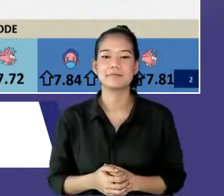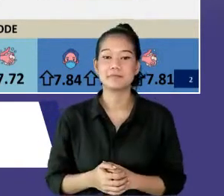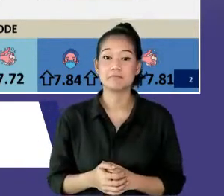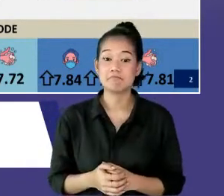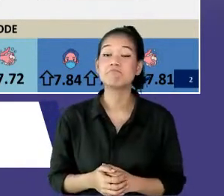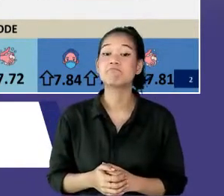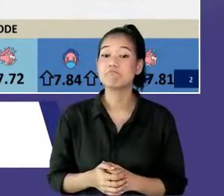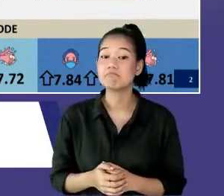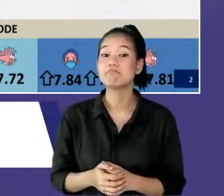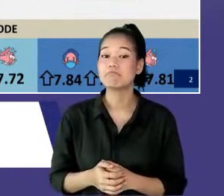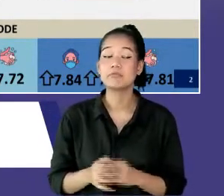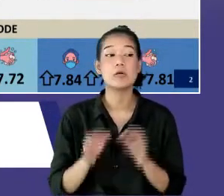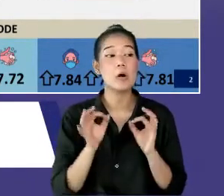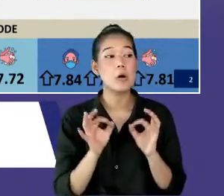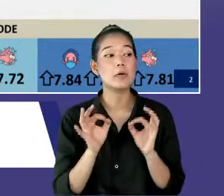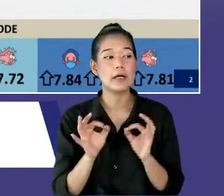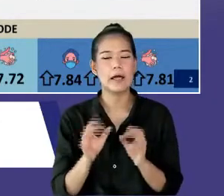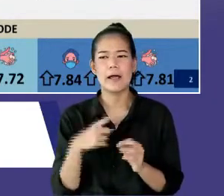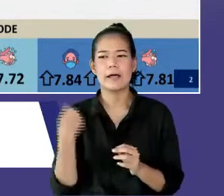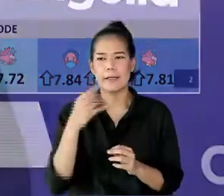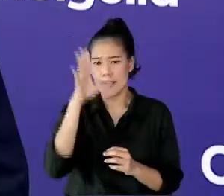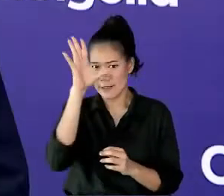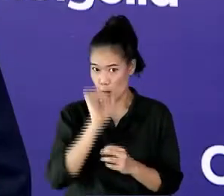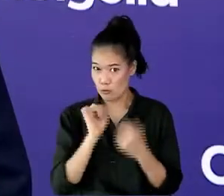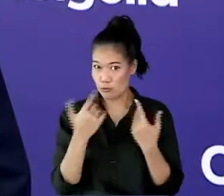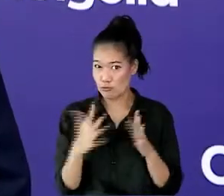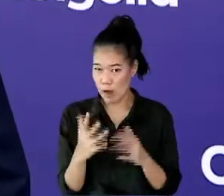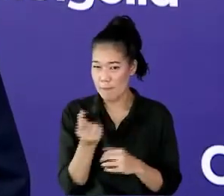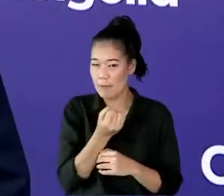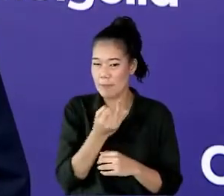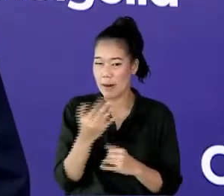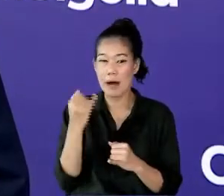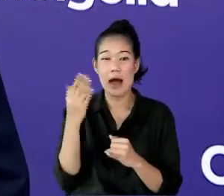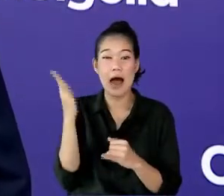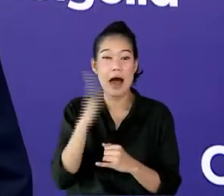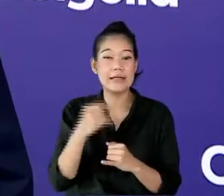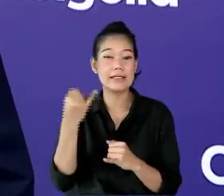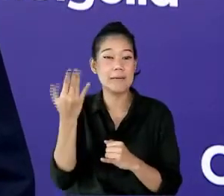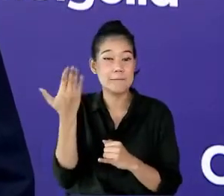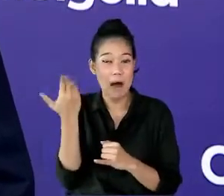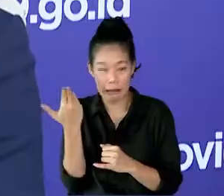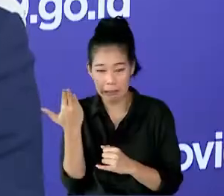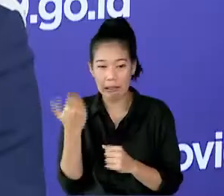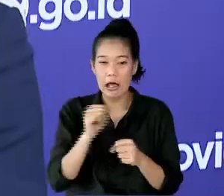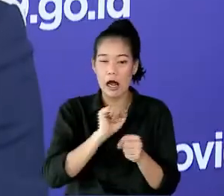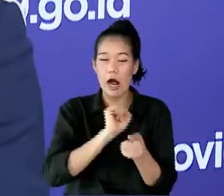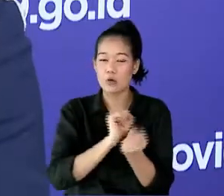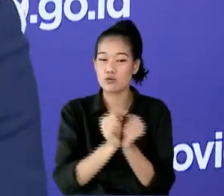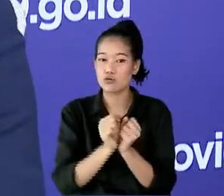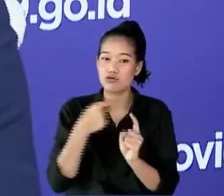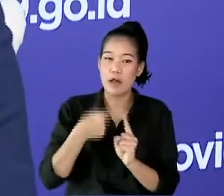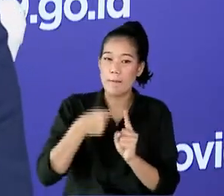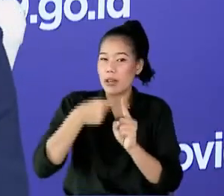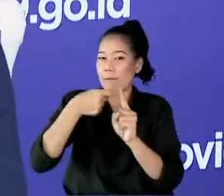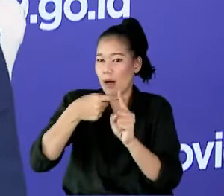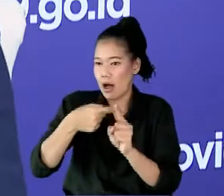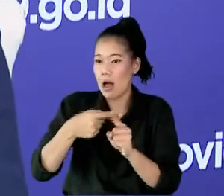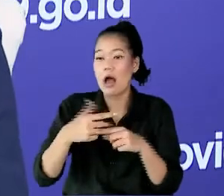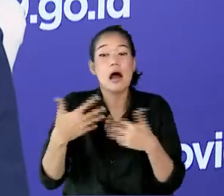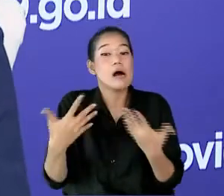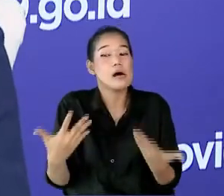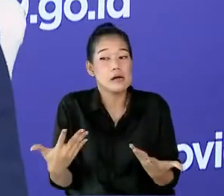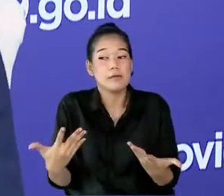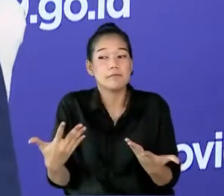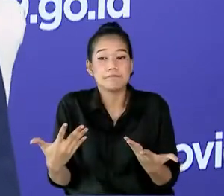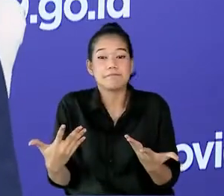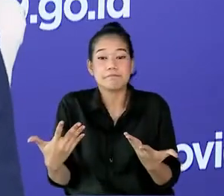Oke, Mas Oni, kita sama-sama tahu ya, beberapa waktu lalu kan angka terinfeksi sebenarnya naik ya. Apakah kepatuhan